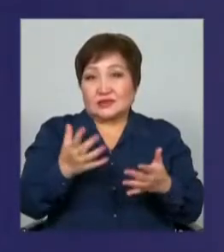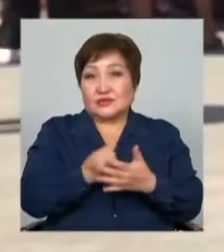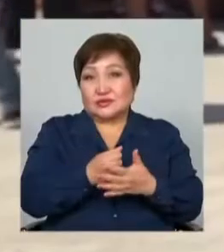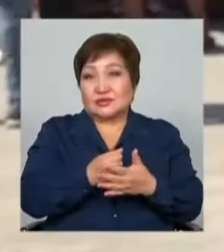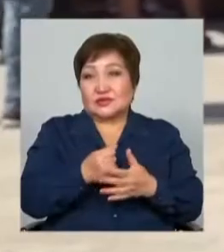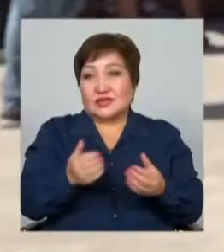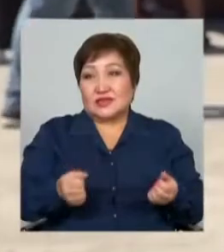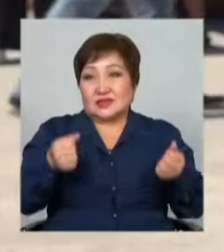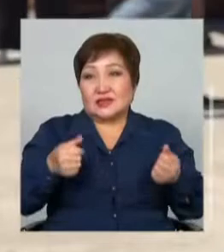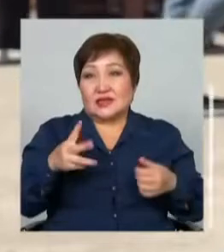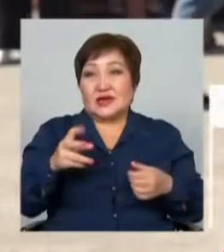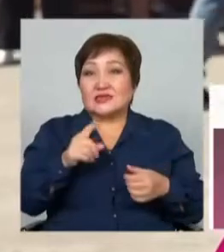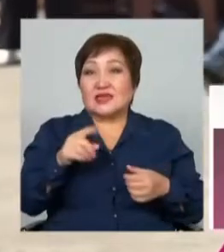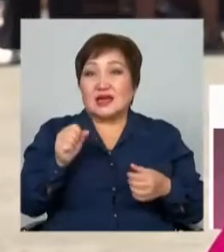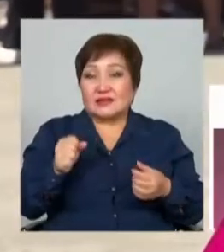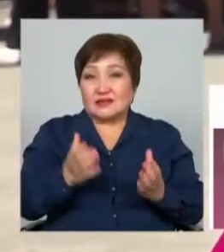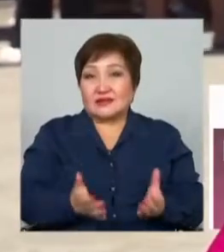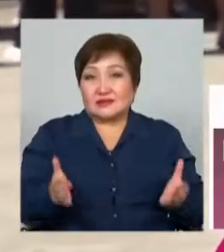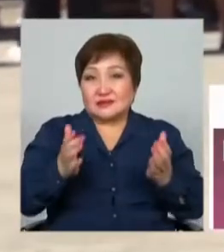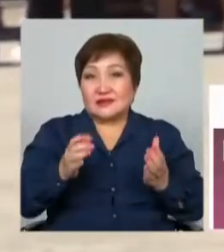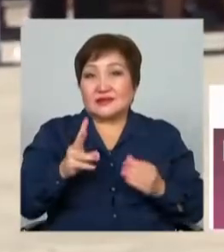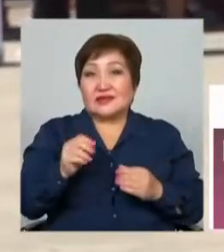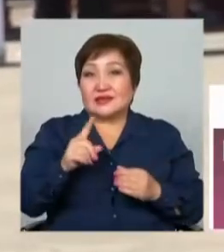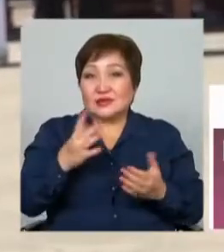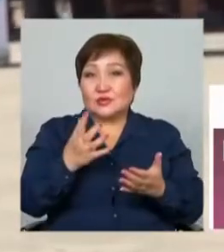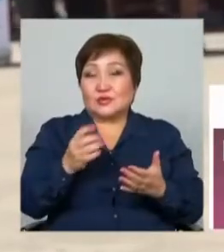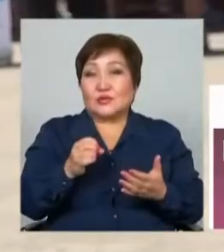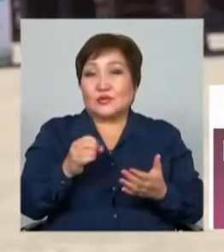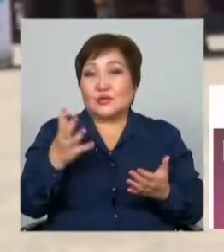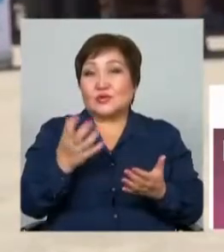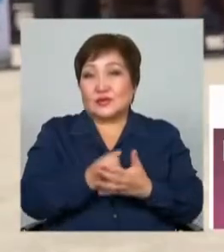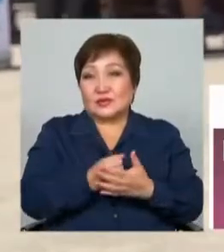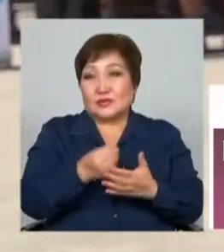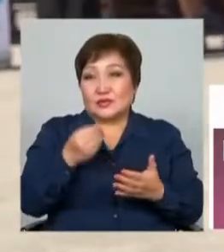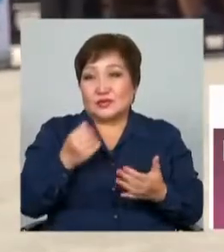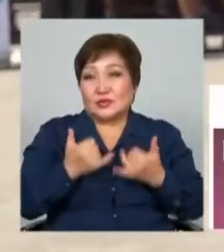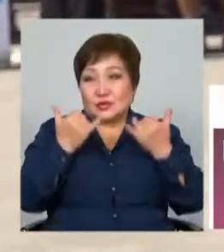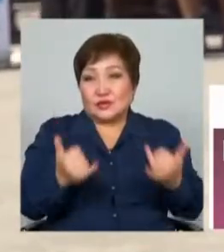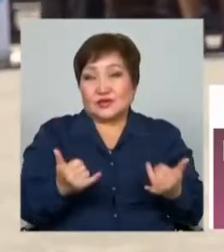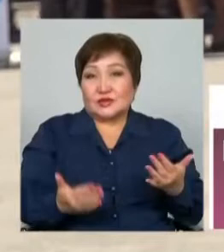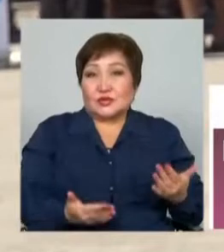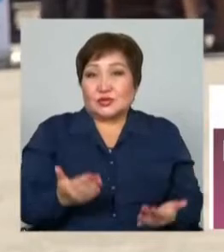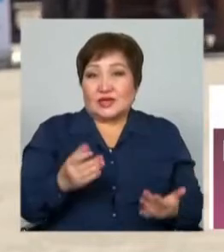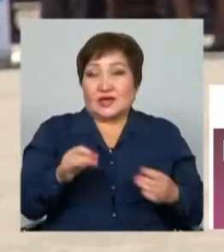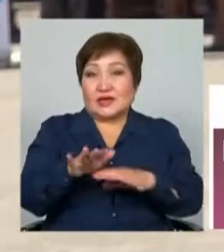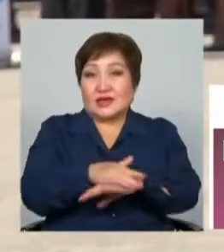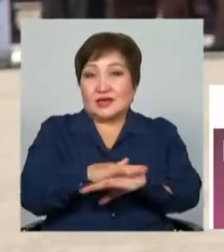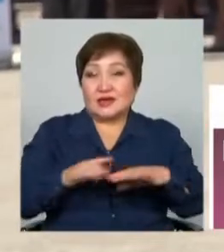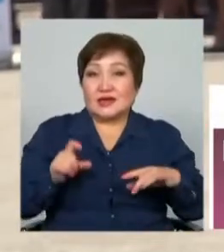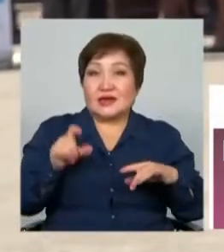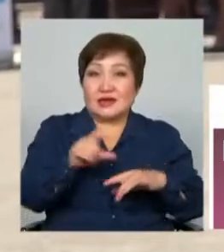байлады. Қазан ұтып алдым. Құрметті тұрғындар, халық санағы бойынша